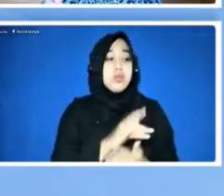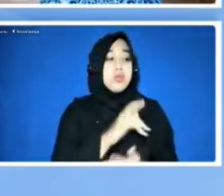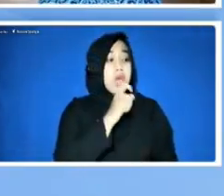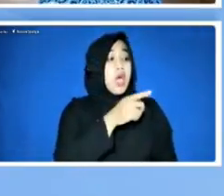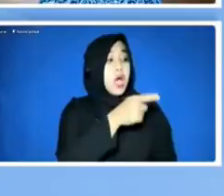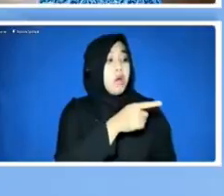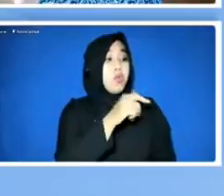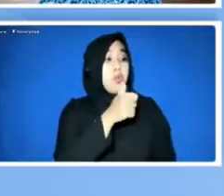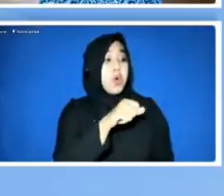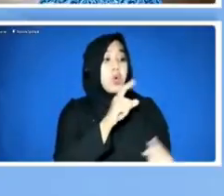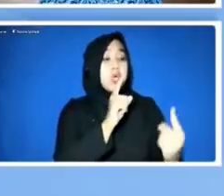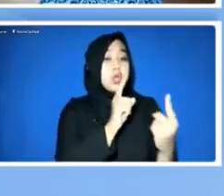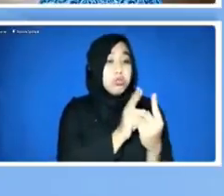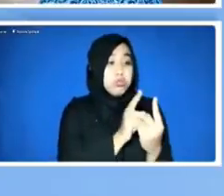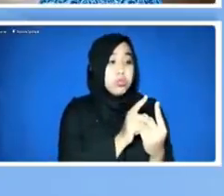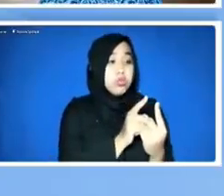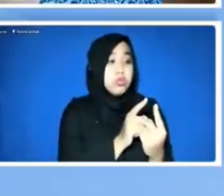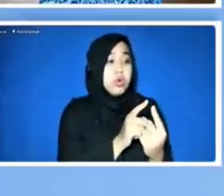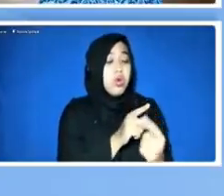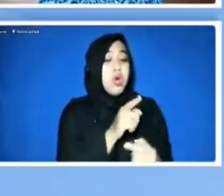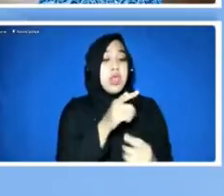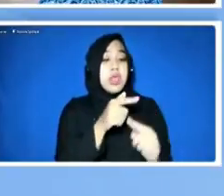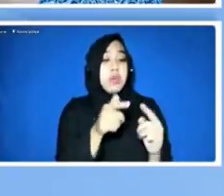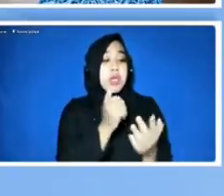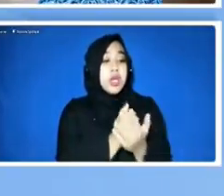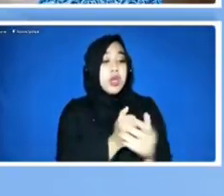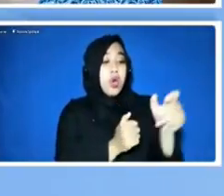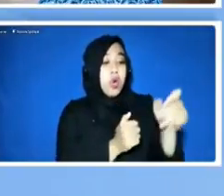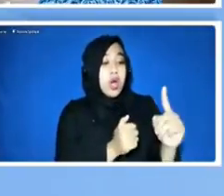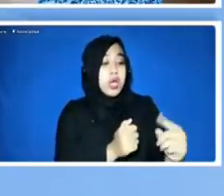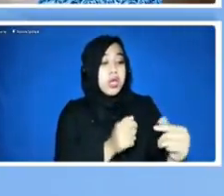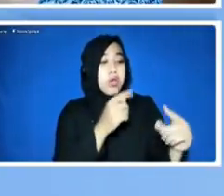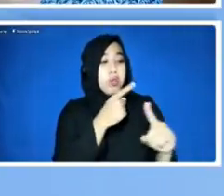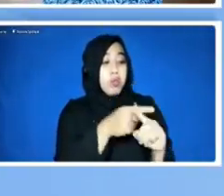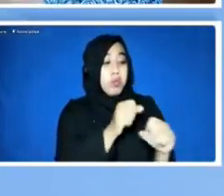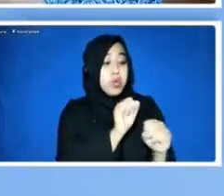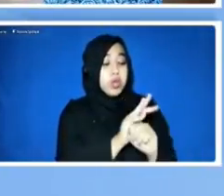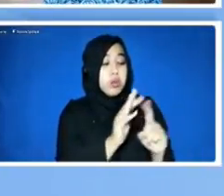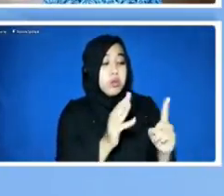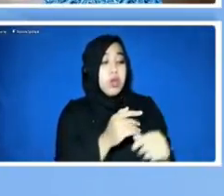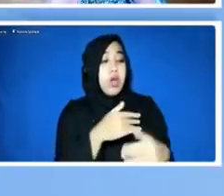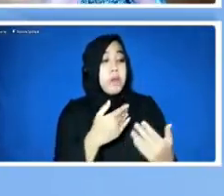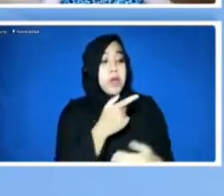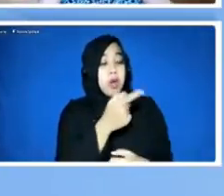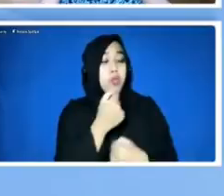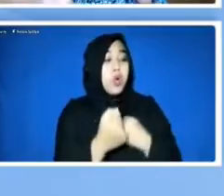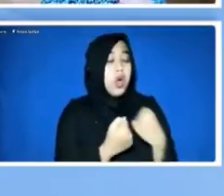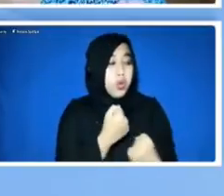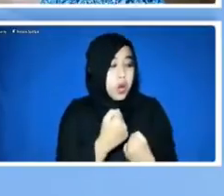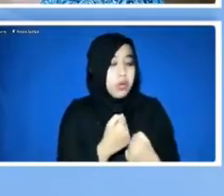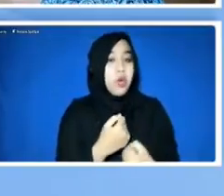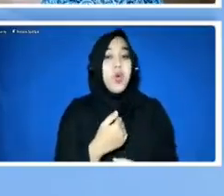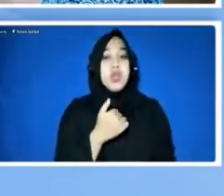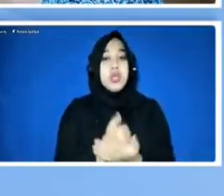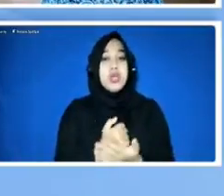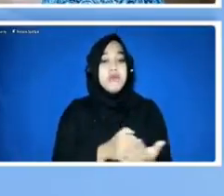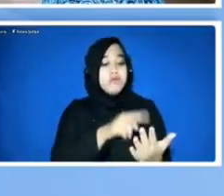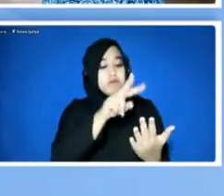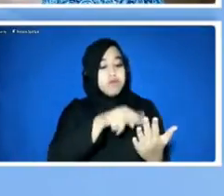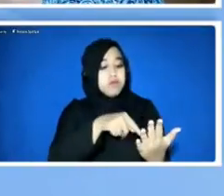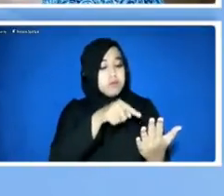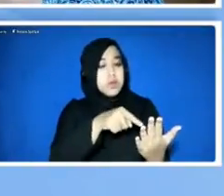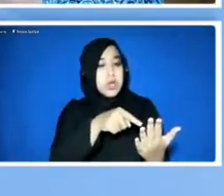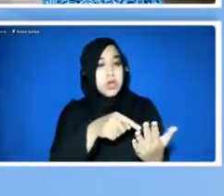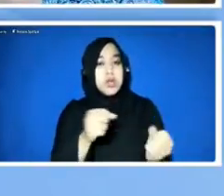baru ketemu atau kontak dengan orang yang ternyata positif COVID-19, apa yang Anda lakukan? Dan kita bisa melihat di sini